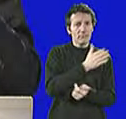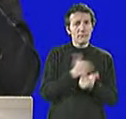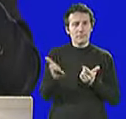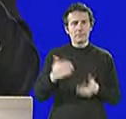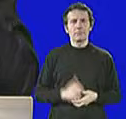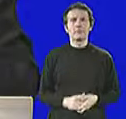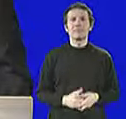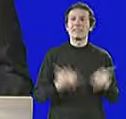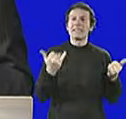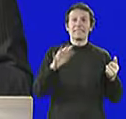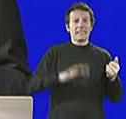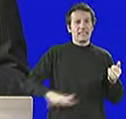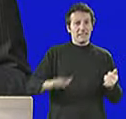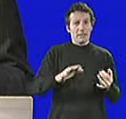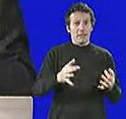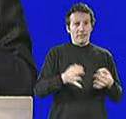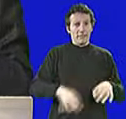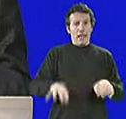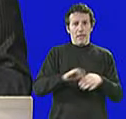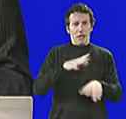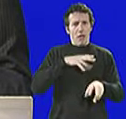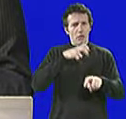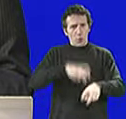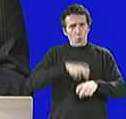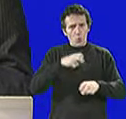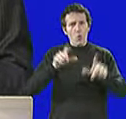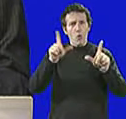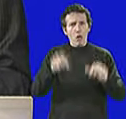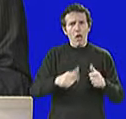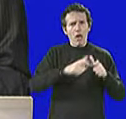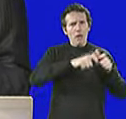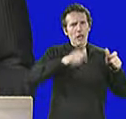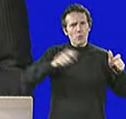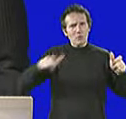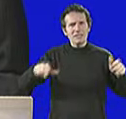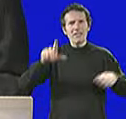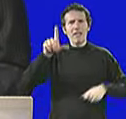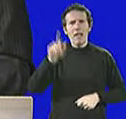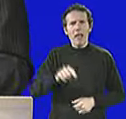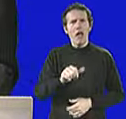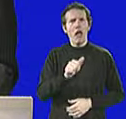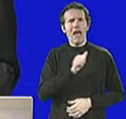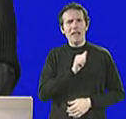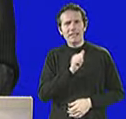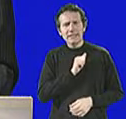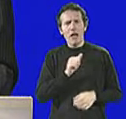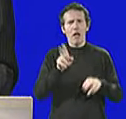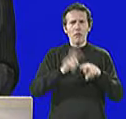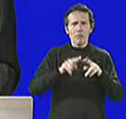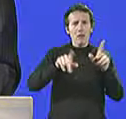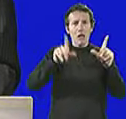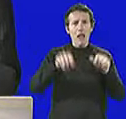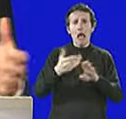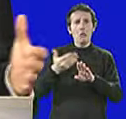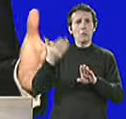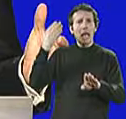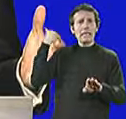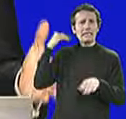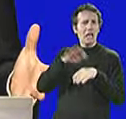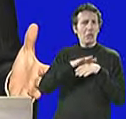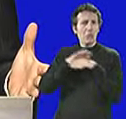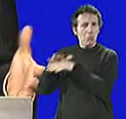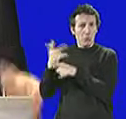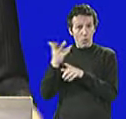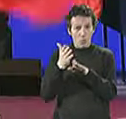du Nord, il y a encore une agriculture, une industrie, un artisanat qui ne sont pas tournés vers le passé, mais qui sont tournés